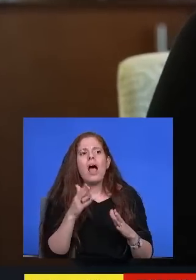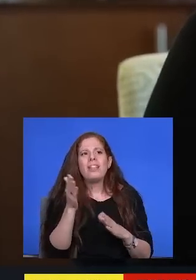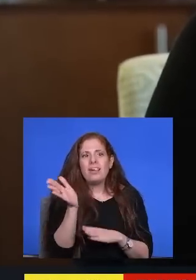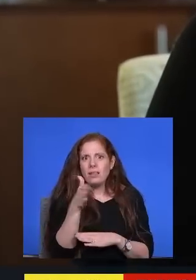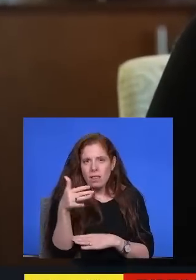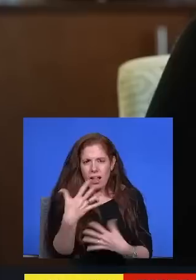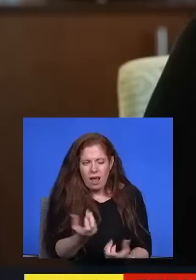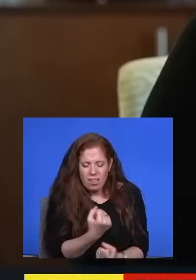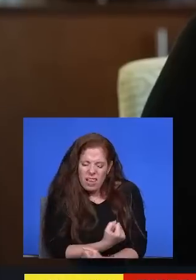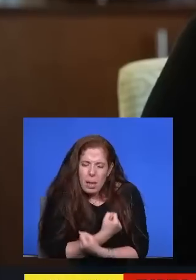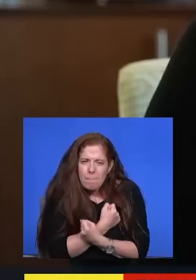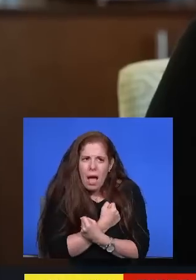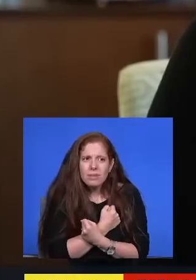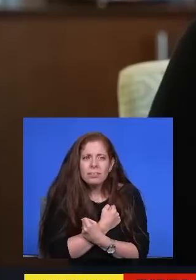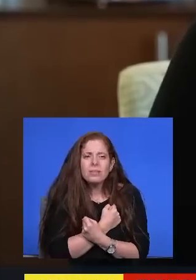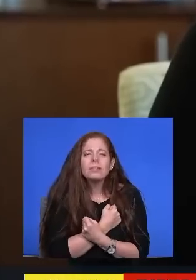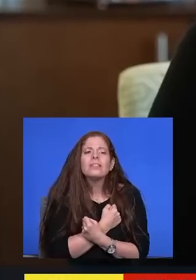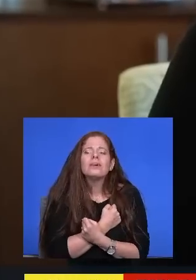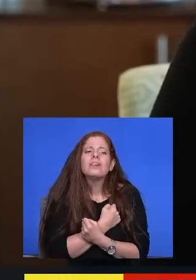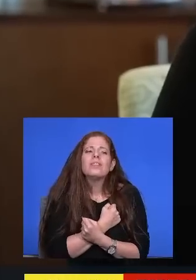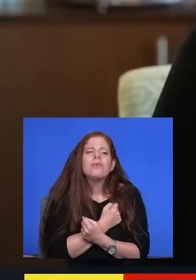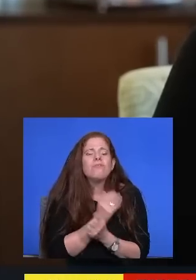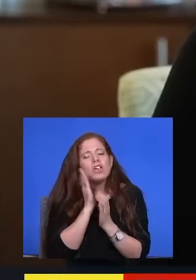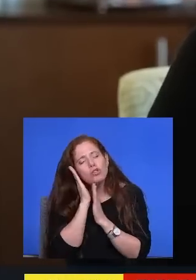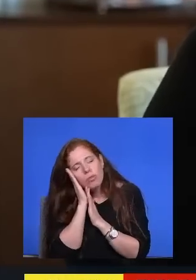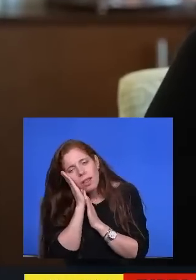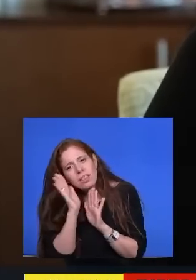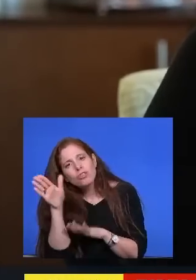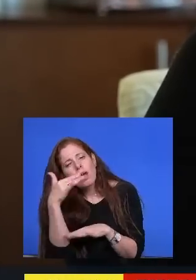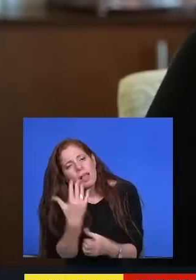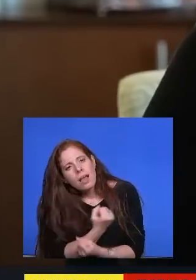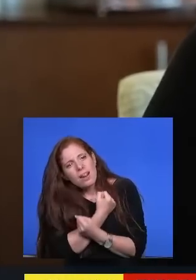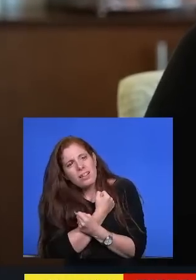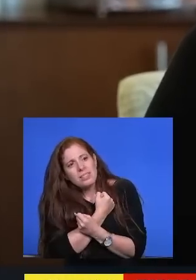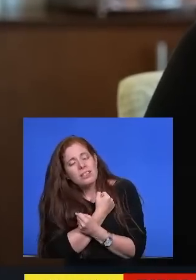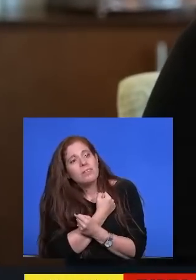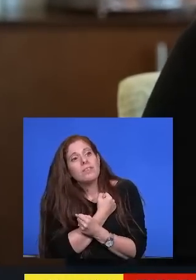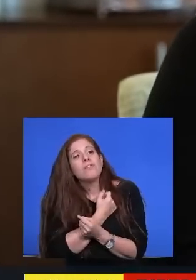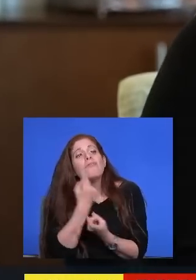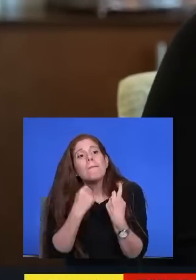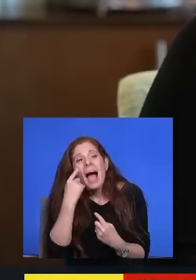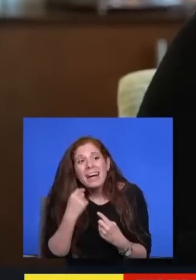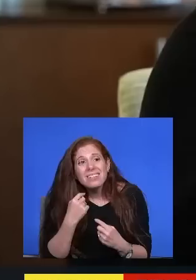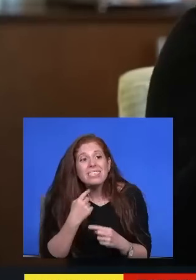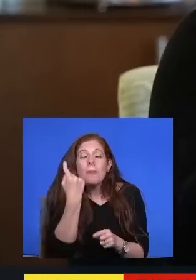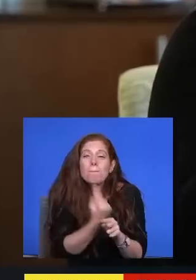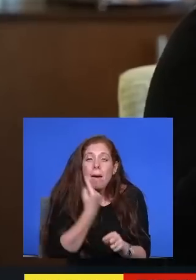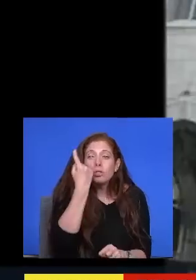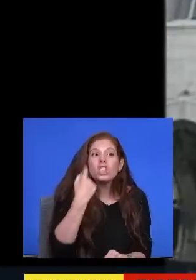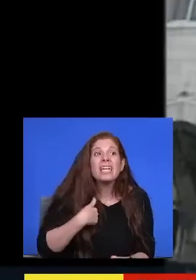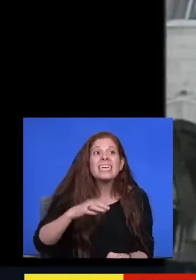العلم حضنته ونمت والعلم في حضني وأنا عيط لأنه أول مرة بعرف إنه أنا